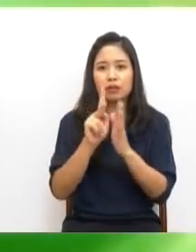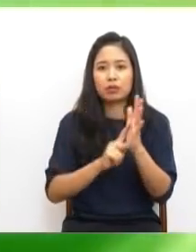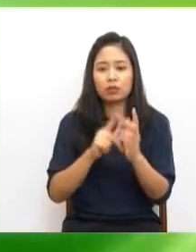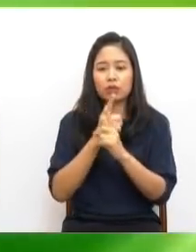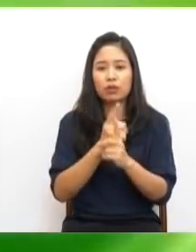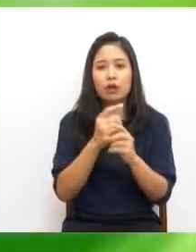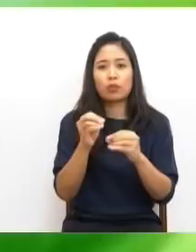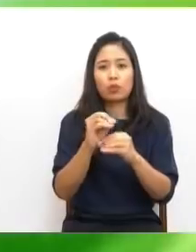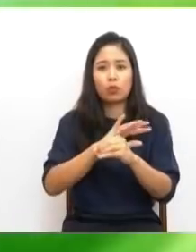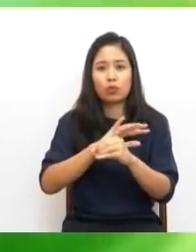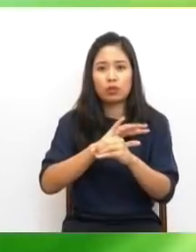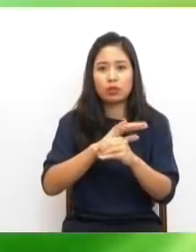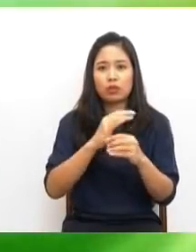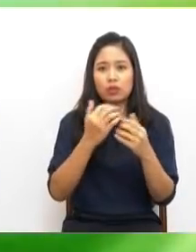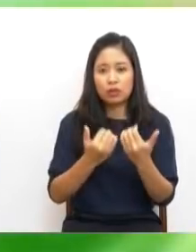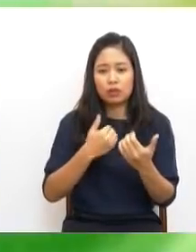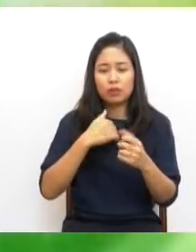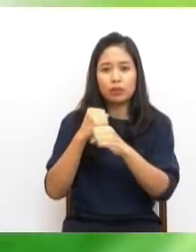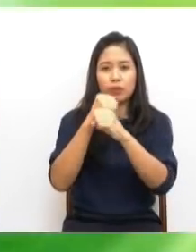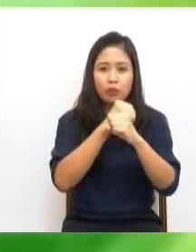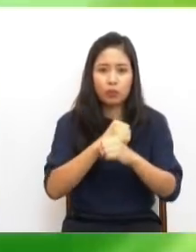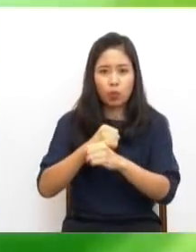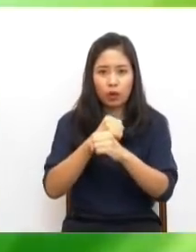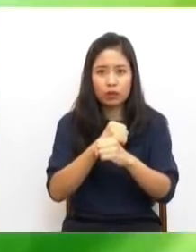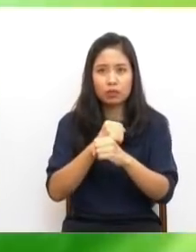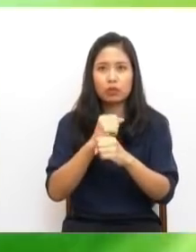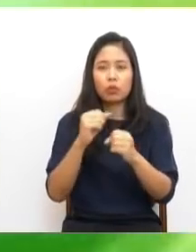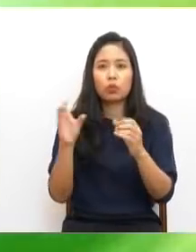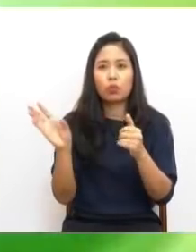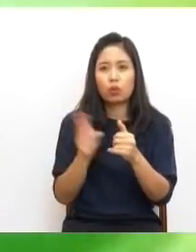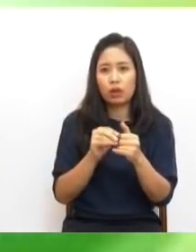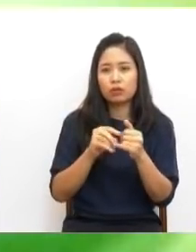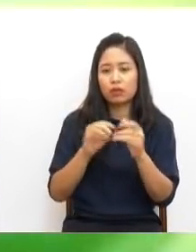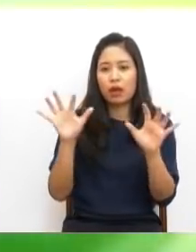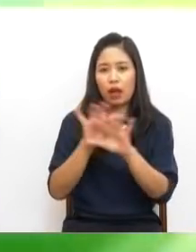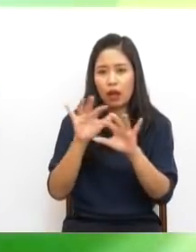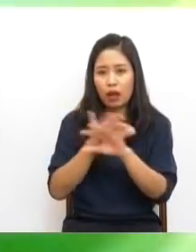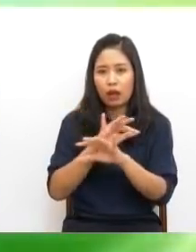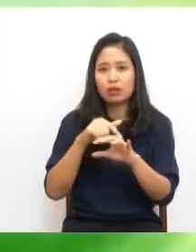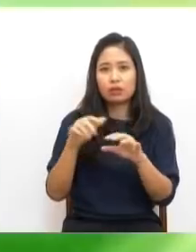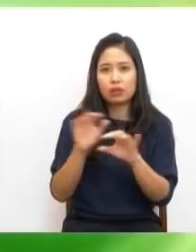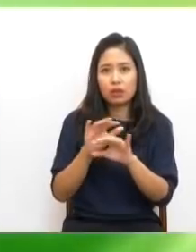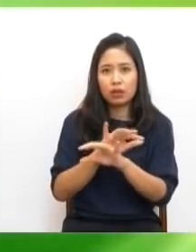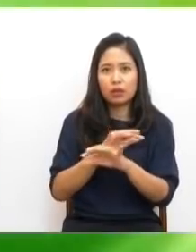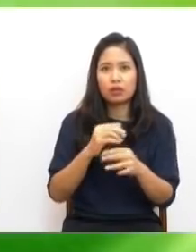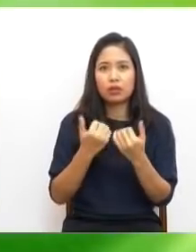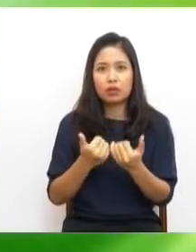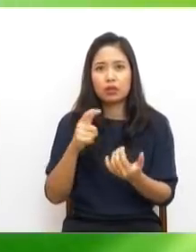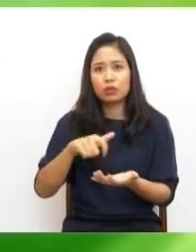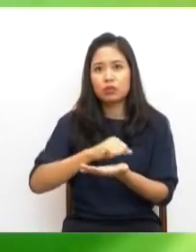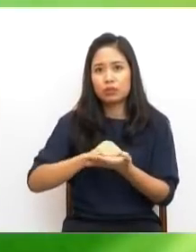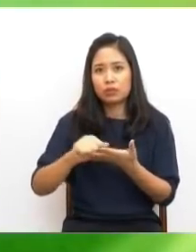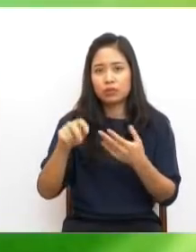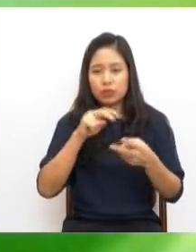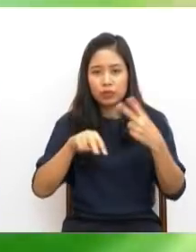าไอ้โรคนี้ก็จะเป็นการป้องกันไปในตัวซึ่งไม่ต้องตระหนกนะครับขอให้ทำอย่างคือกาดอย่าตกเหมือนที่